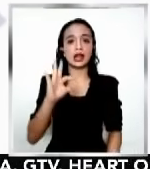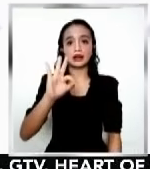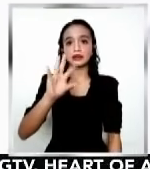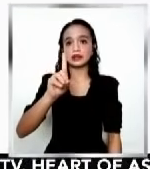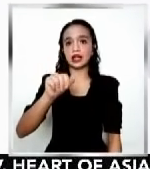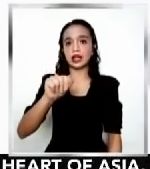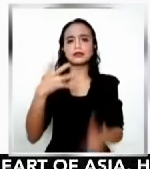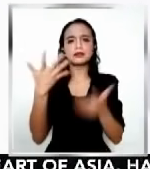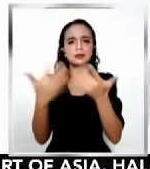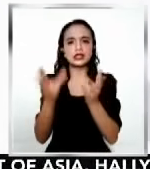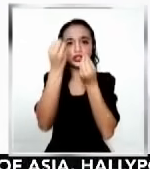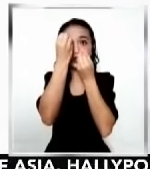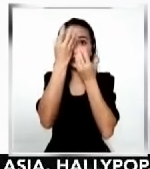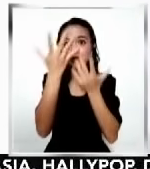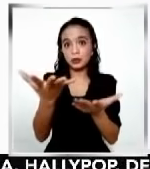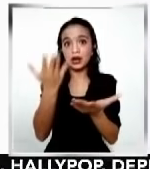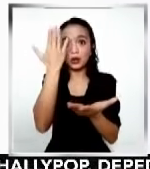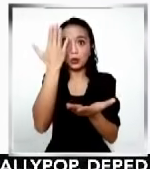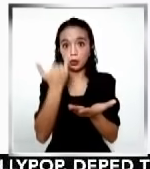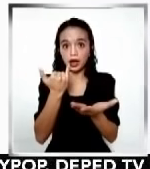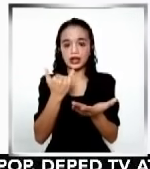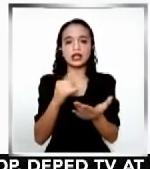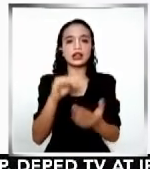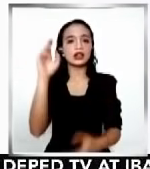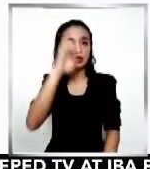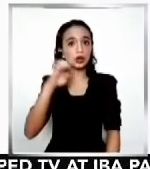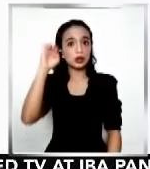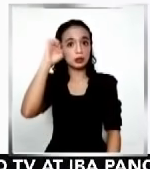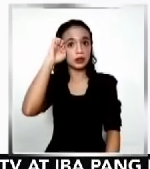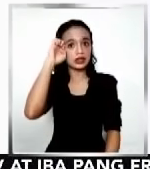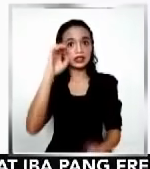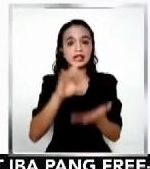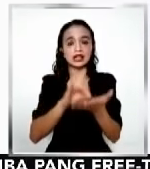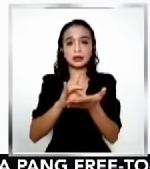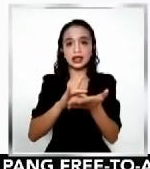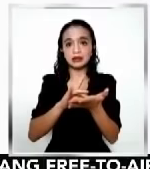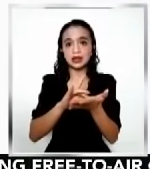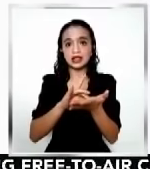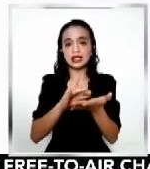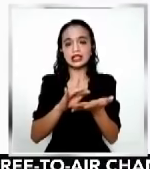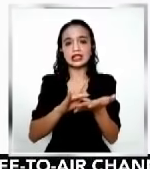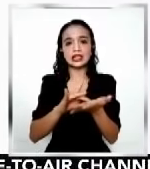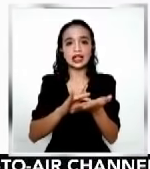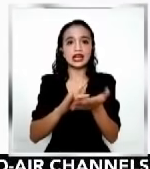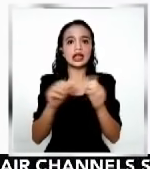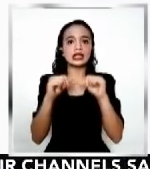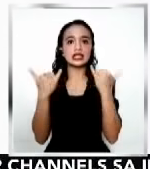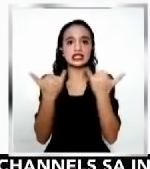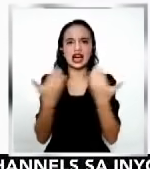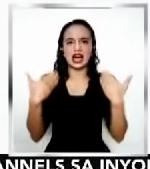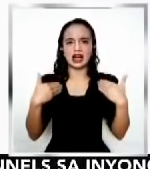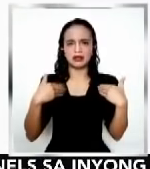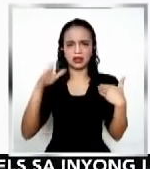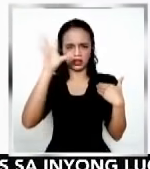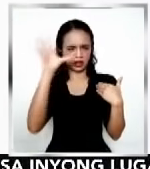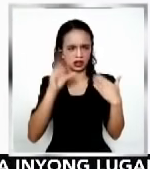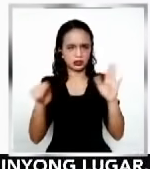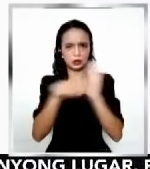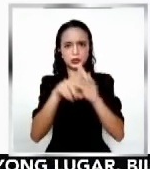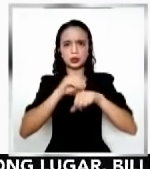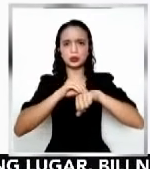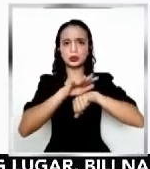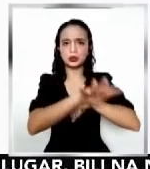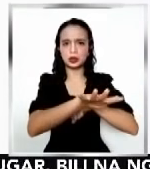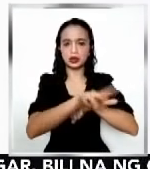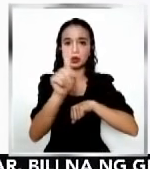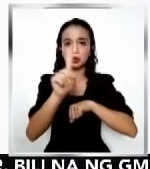nang ilista ng European Medicines Agency o EMA na pambihirang side effect ng AstraZeneca vaccine ang blood clots na